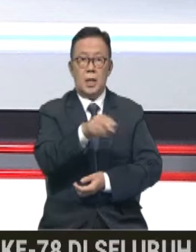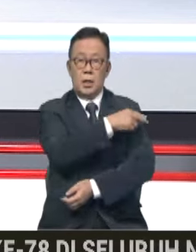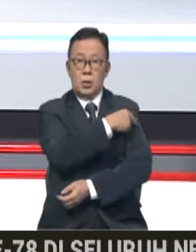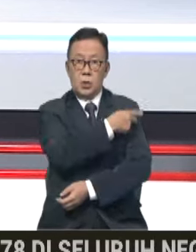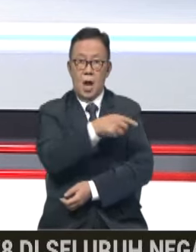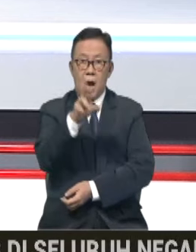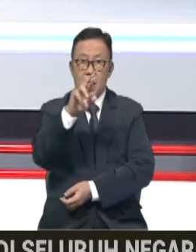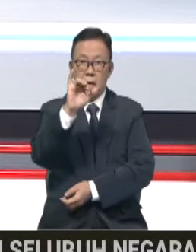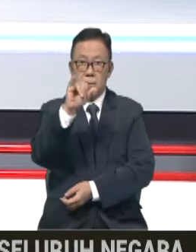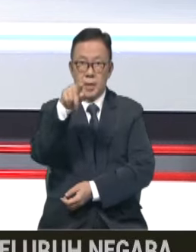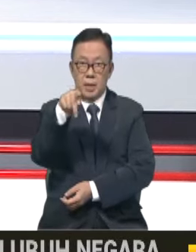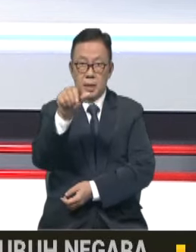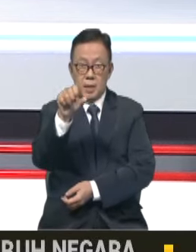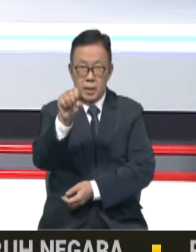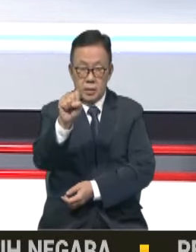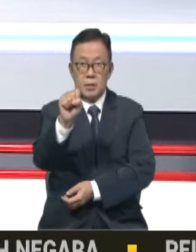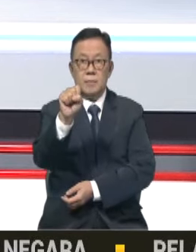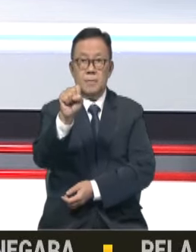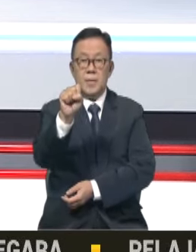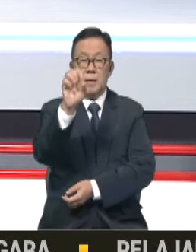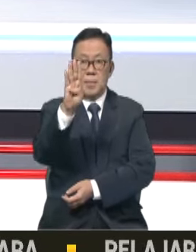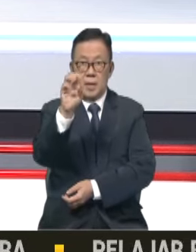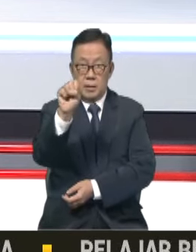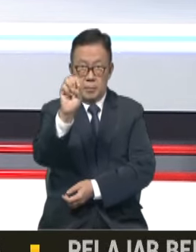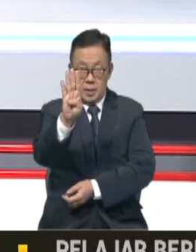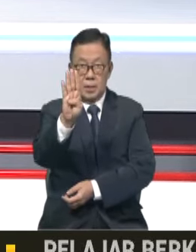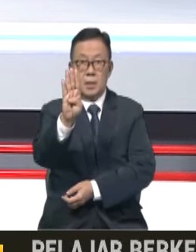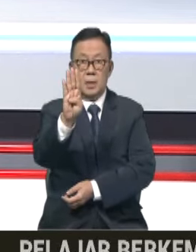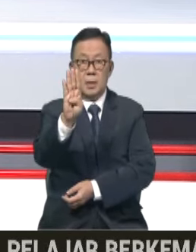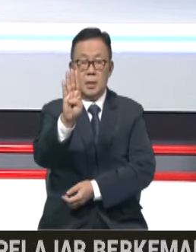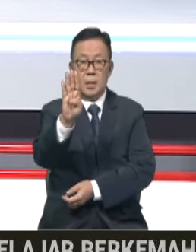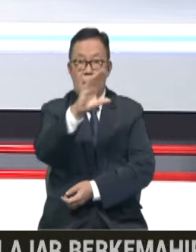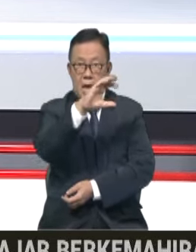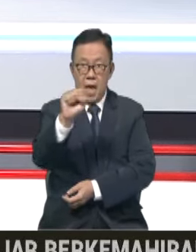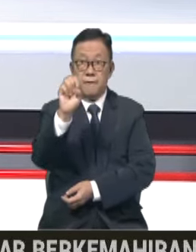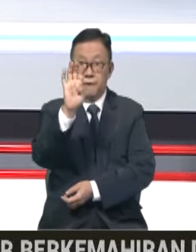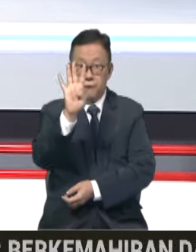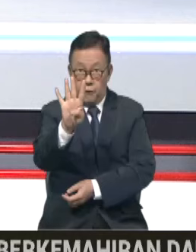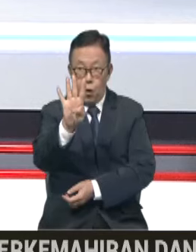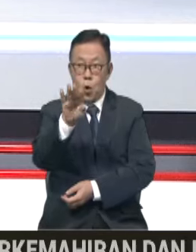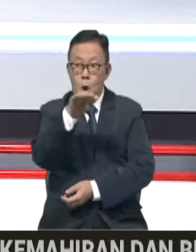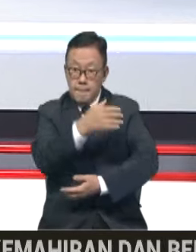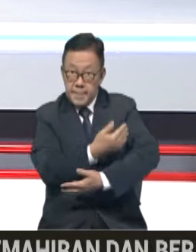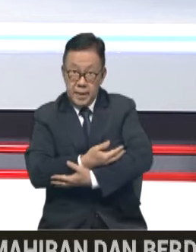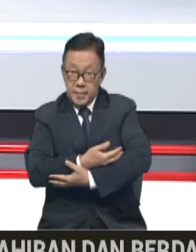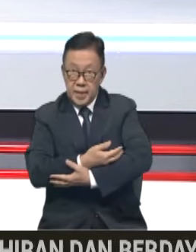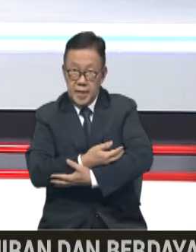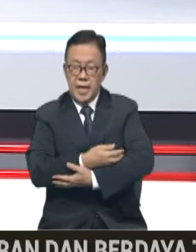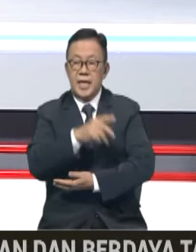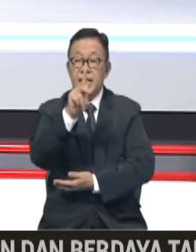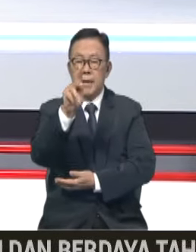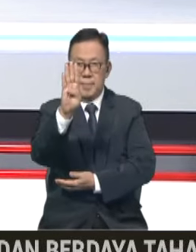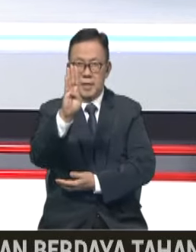Raja Isteri Pengiran Anak Soleha, Bandar Seri Begawan, manakala 4 kelahiran di Hospital Suri Seri Begawan, daerah